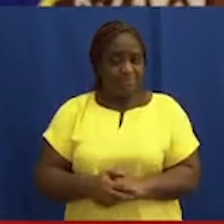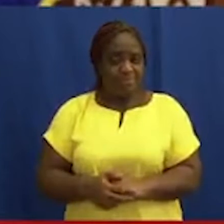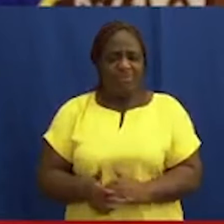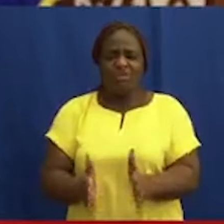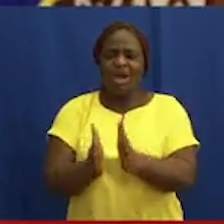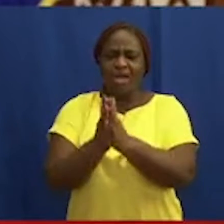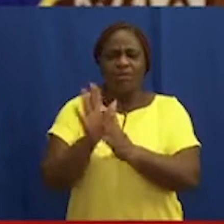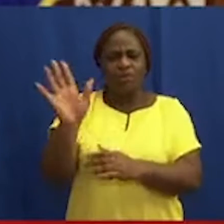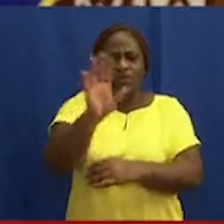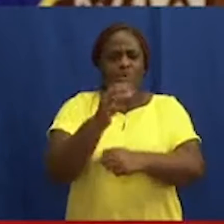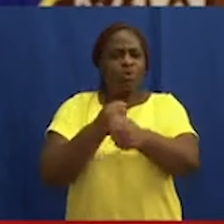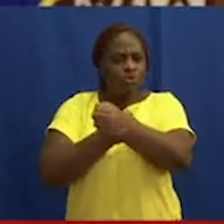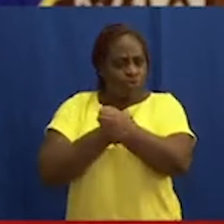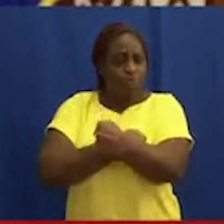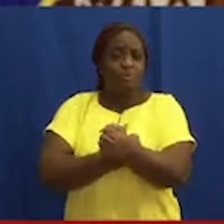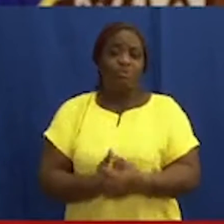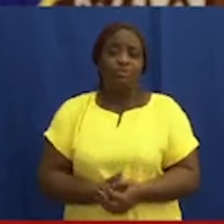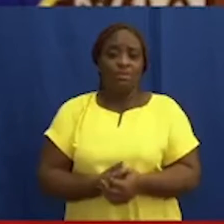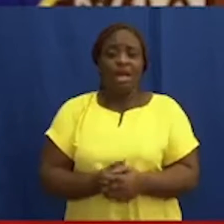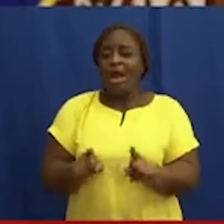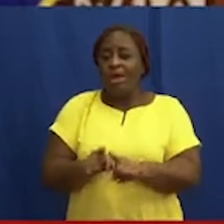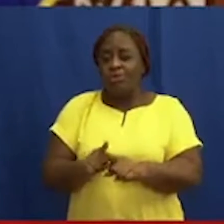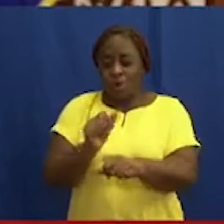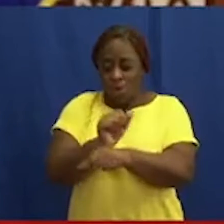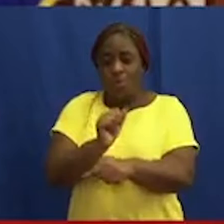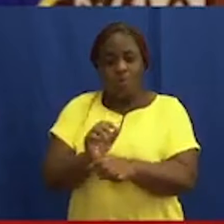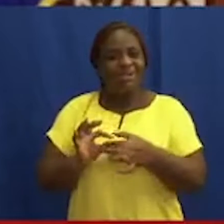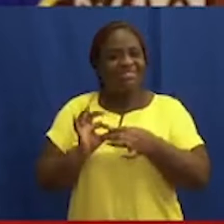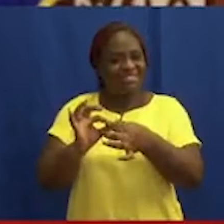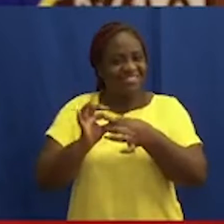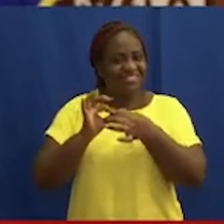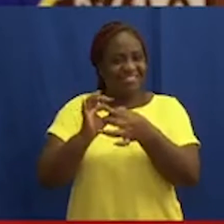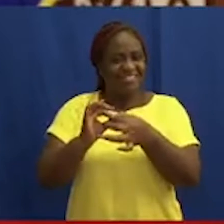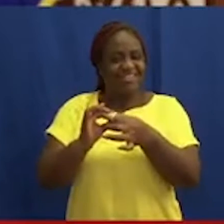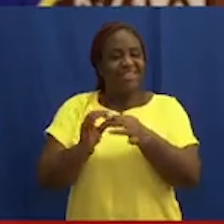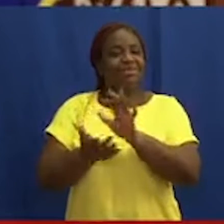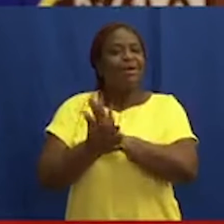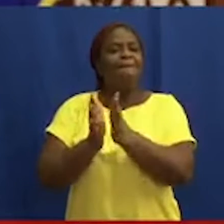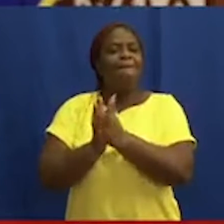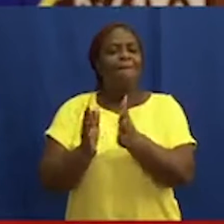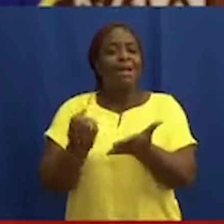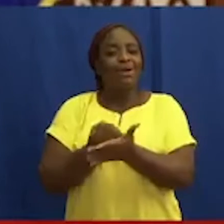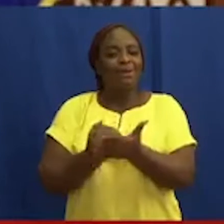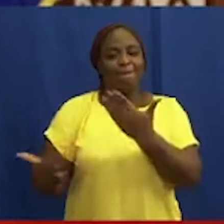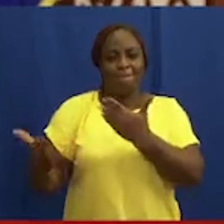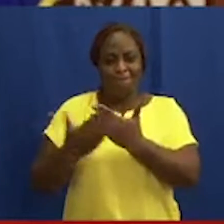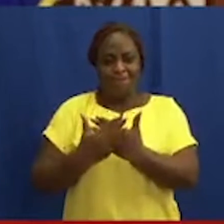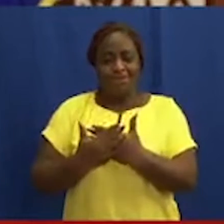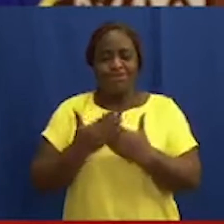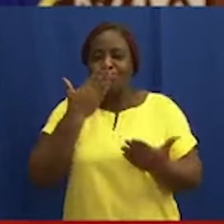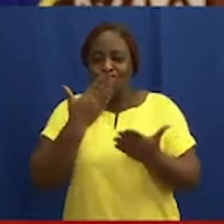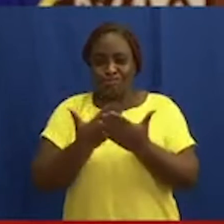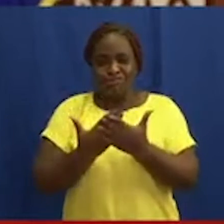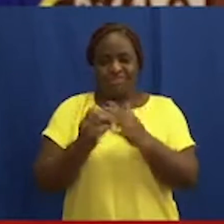gaskiyar magana ita ce tattalin arzikin mu na cikin tsaka mai wuya kasafin kuɗin shekarar 2022 ya birkice